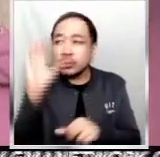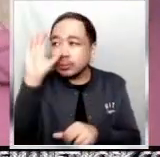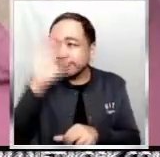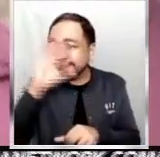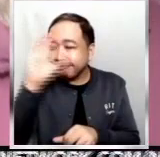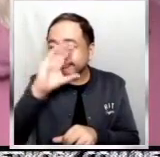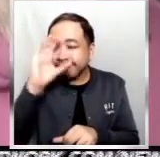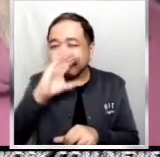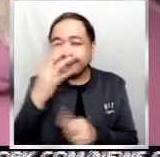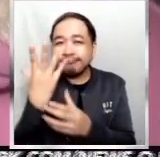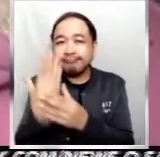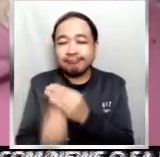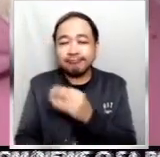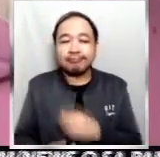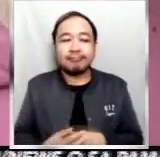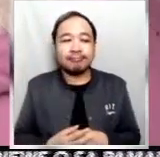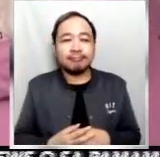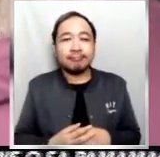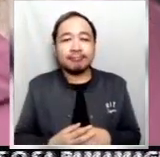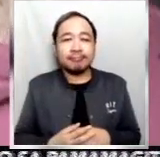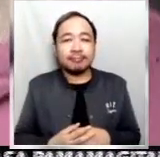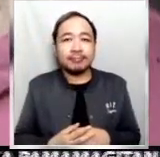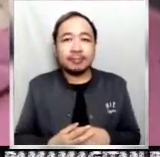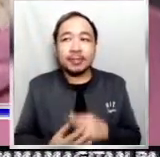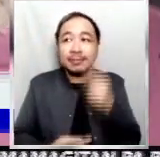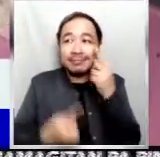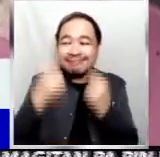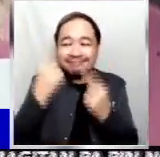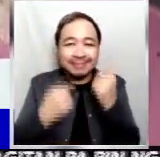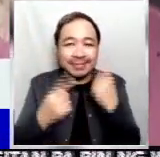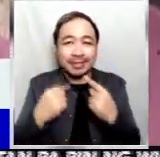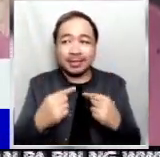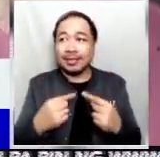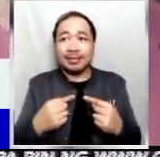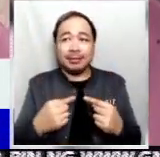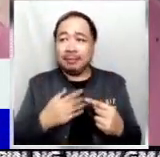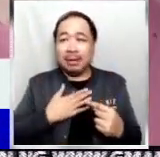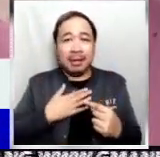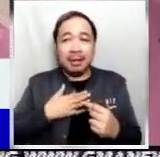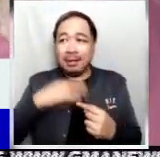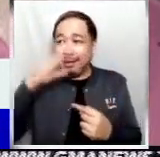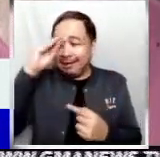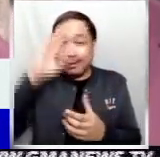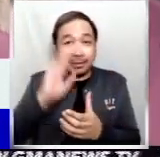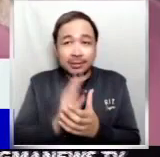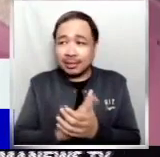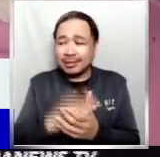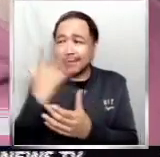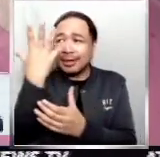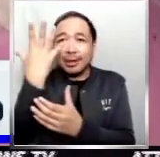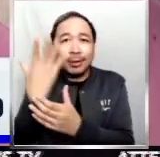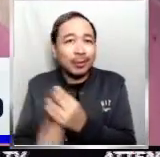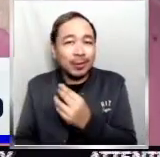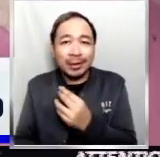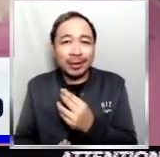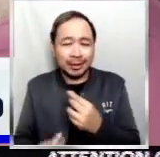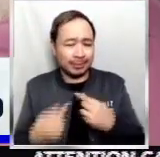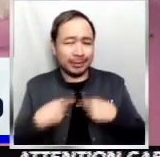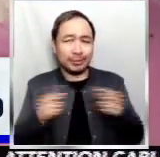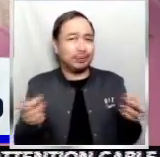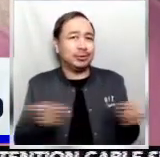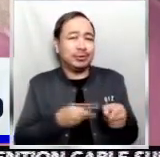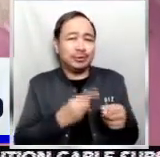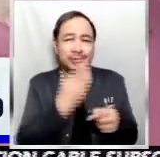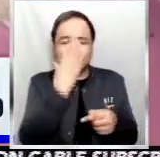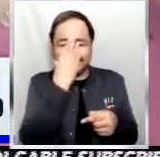Pero ganun kasandali, mawawala ang asawa ko. Ano ako? Parang walang silbi ng